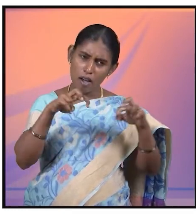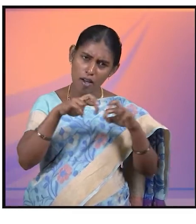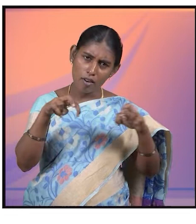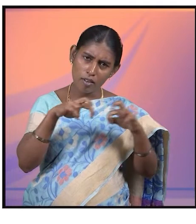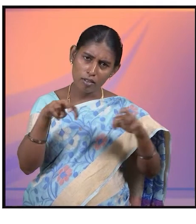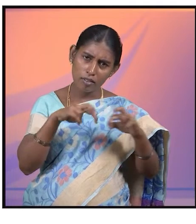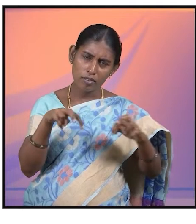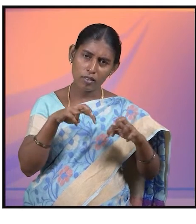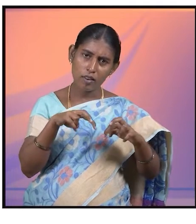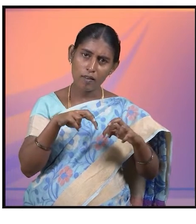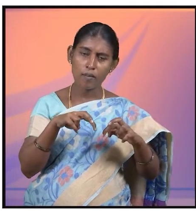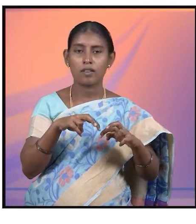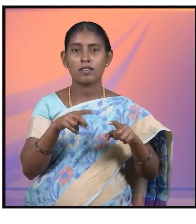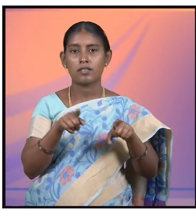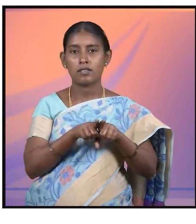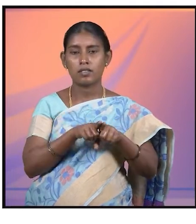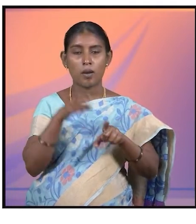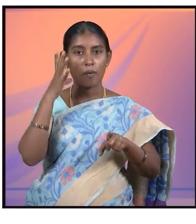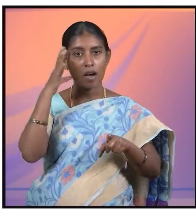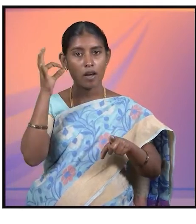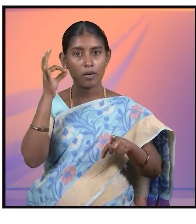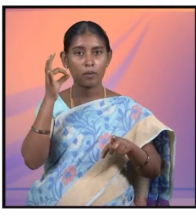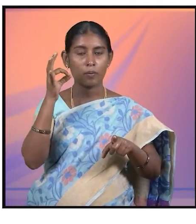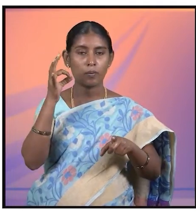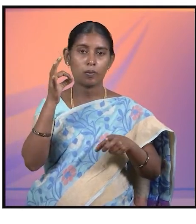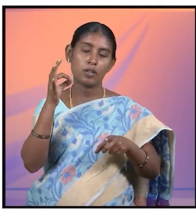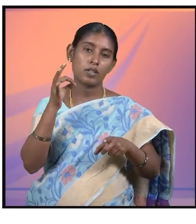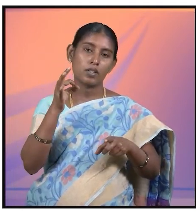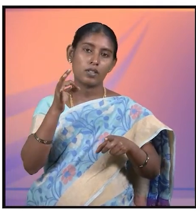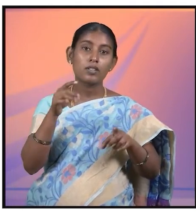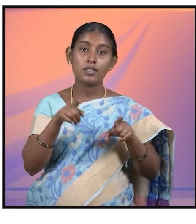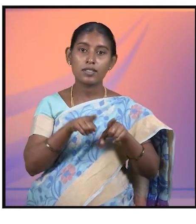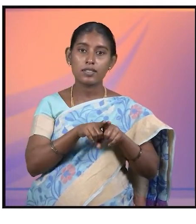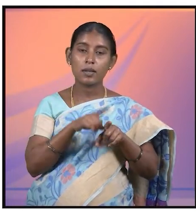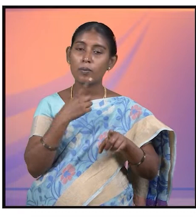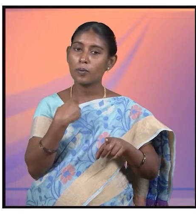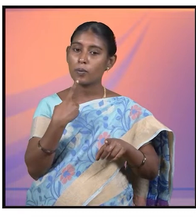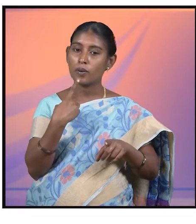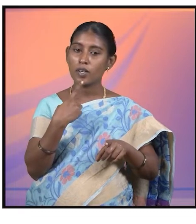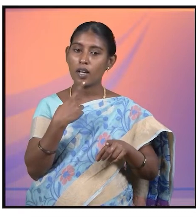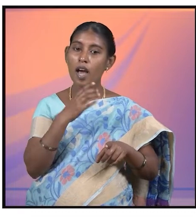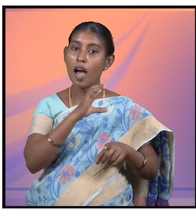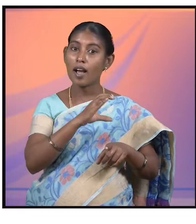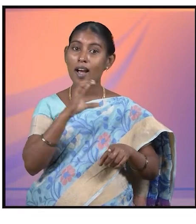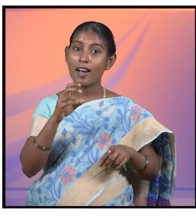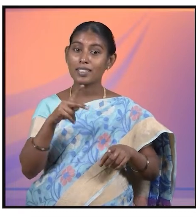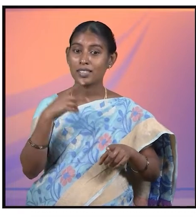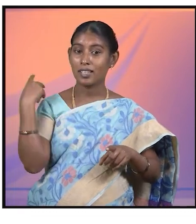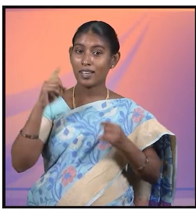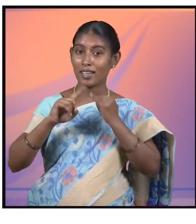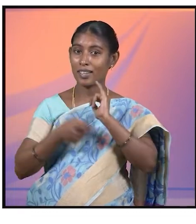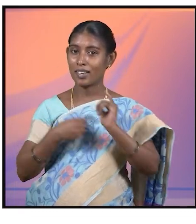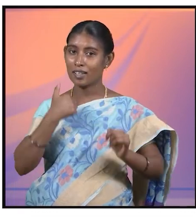ஈடுபட்டு வேத ரிஷிகளின் கலைக்களஞ்சியத்தை உருவாக்கிய மூதறிஞர் கா ஸ்ரீ ஸ்ரீ